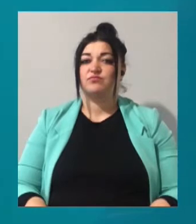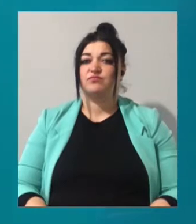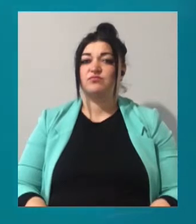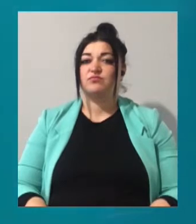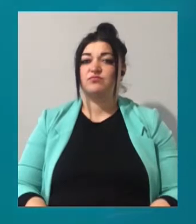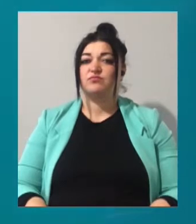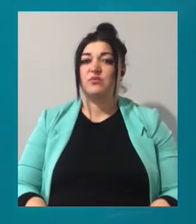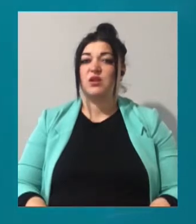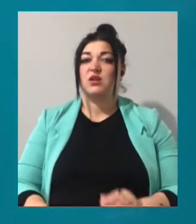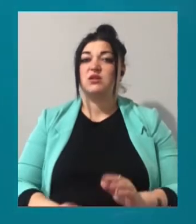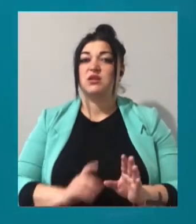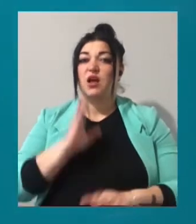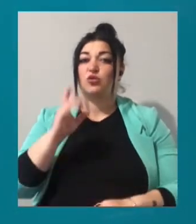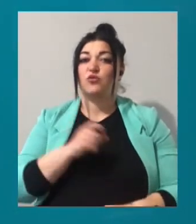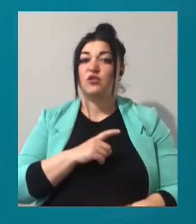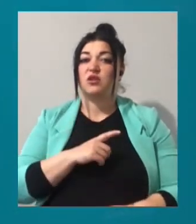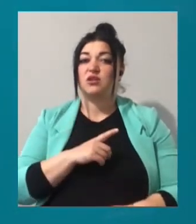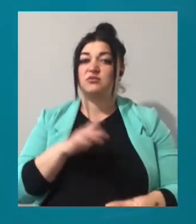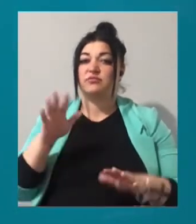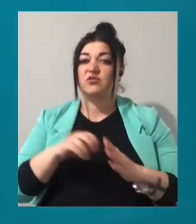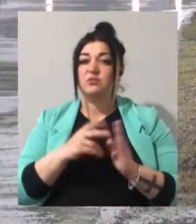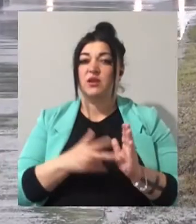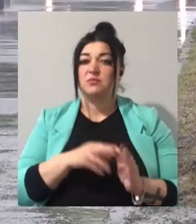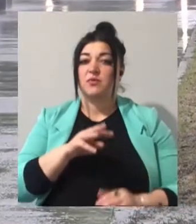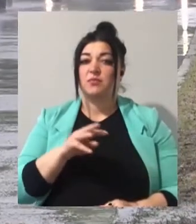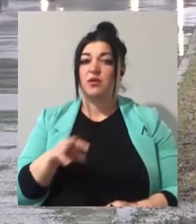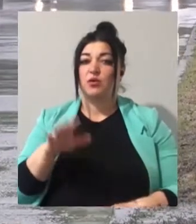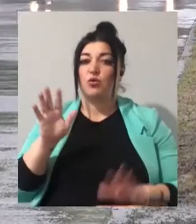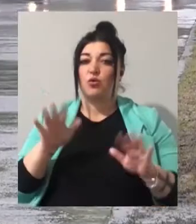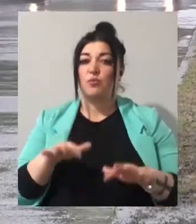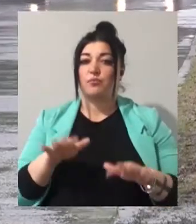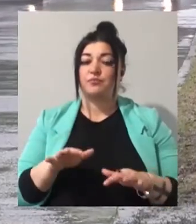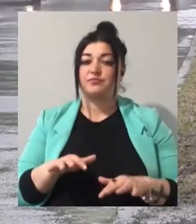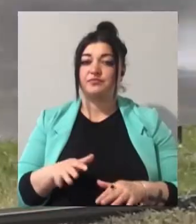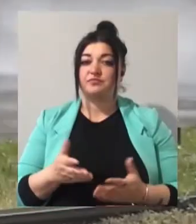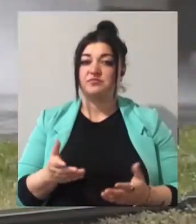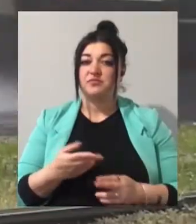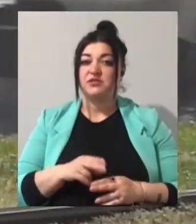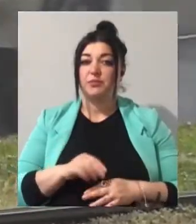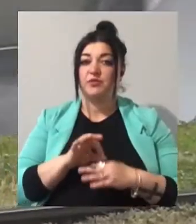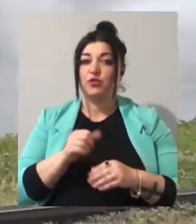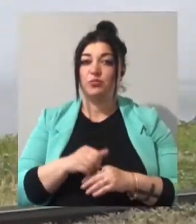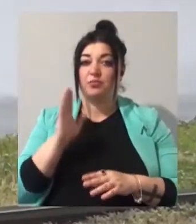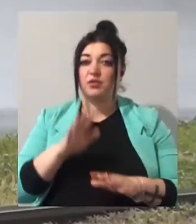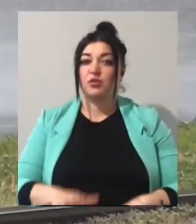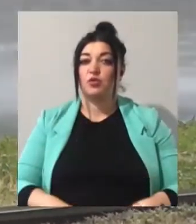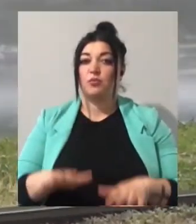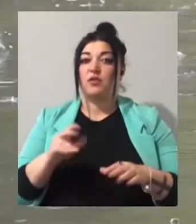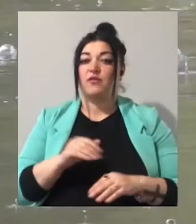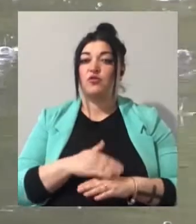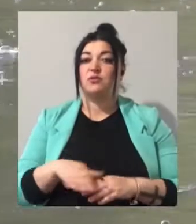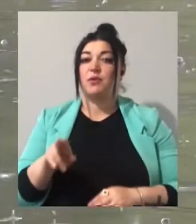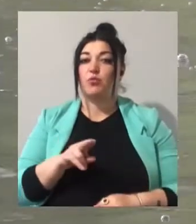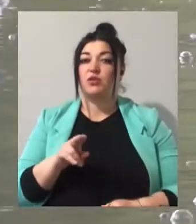Зранку в Одесі випало 18 міліметрів опадів у форматі залпової зливи. Це призвело до підтоплення вулиць Приморської та